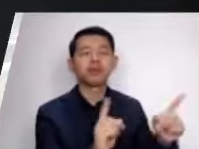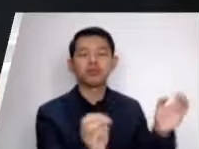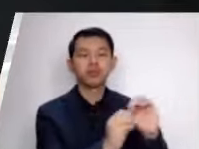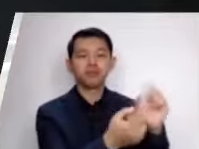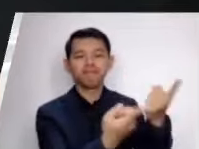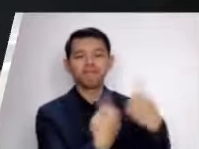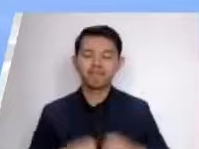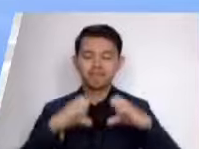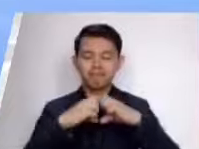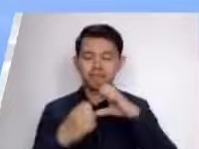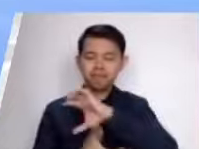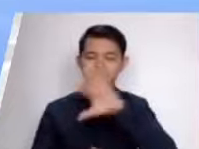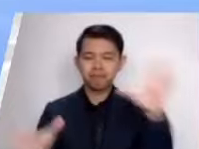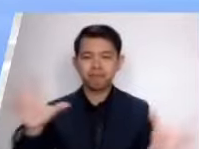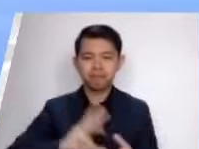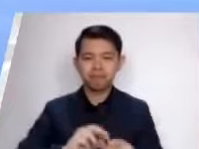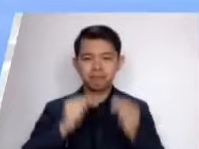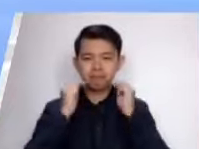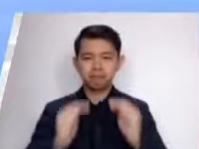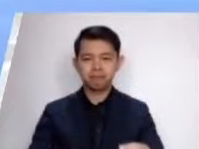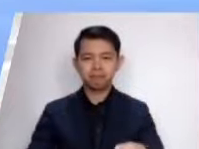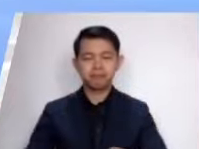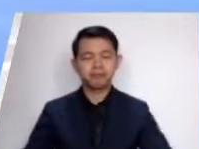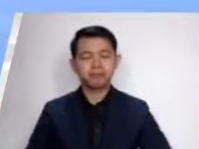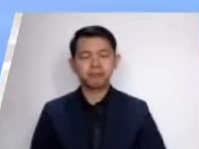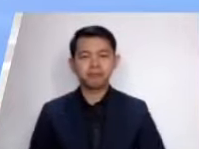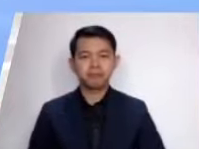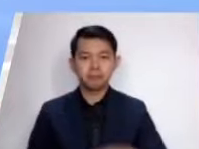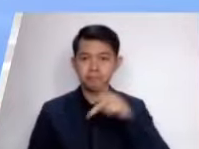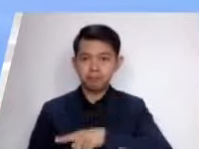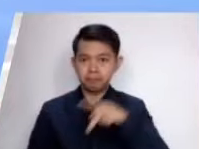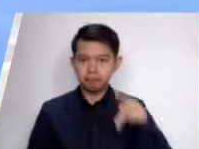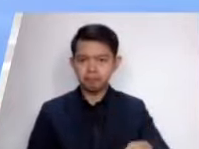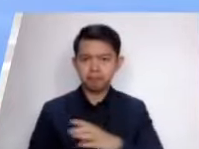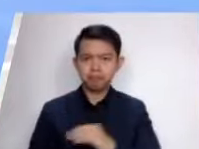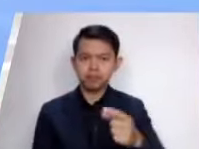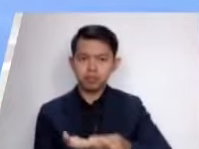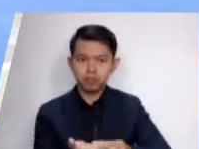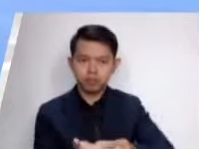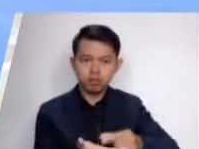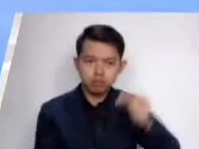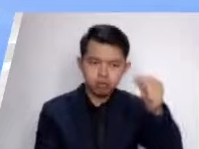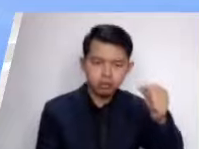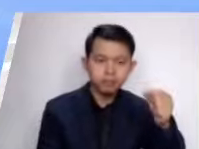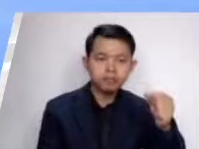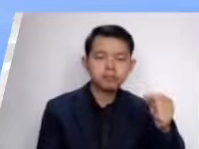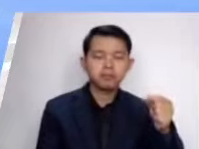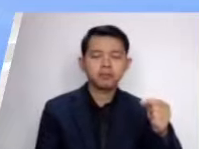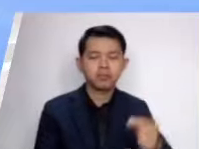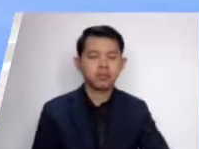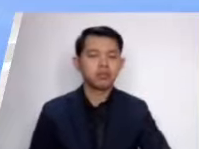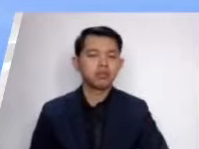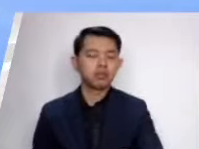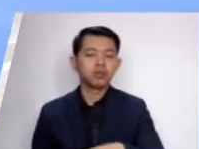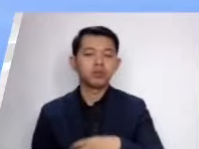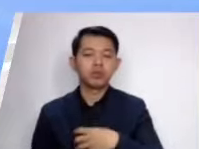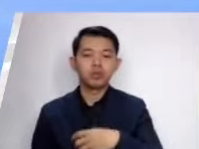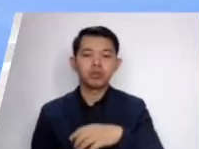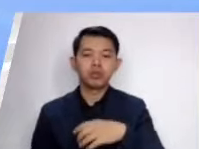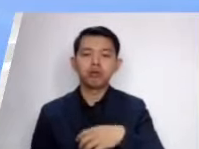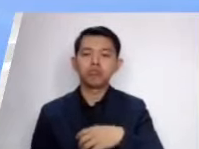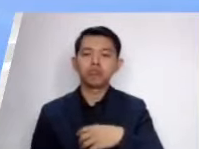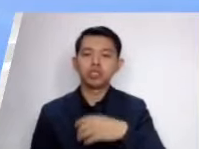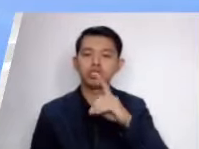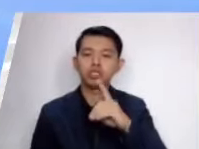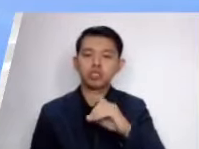News. Bukod sa Pampanga at Tarlac, iniimbestigahan na rin ng Presidential Anti-Organized Crime Commission kung may mga illegal na Pogo sa